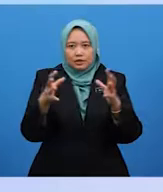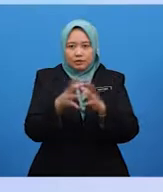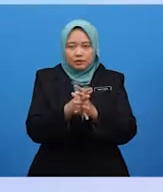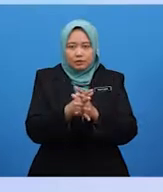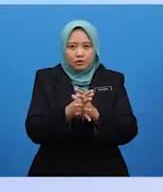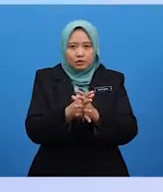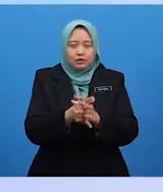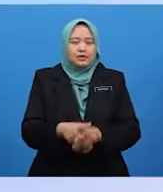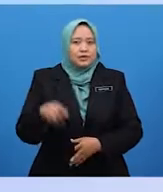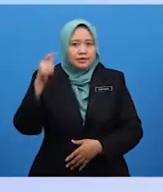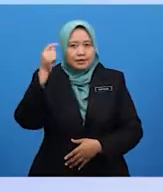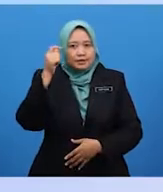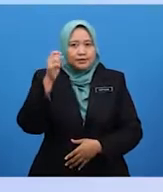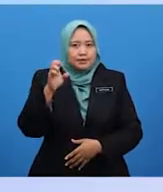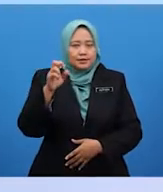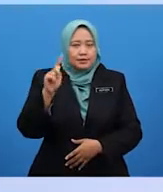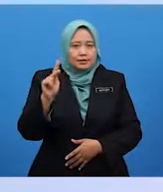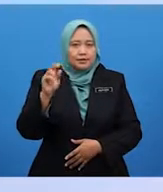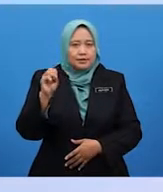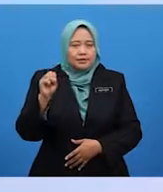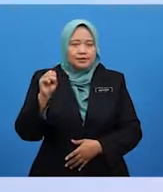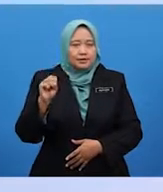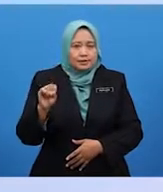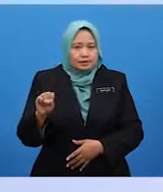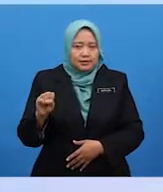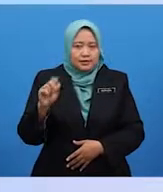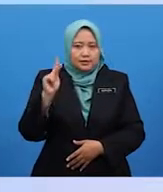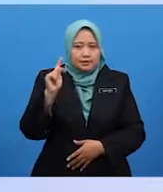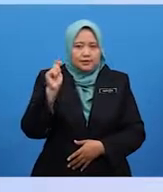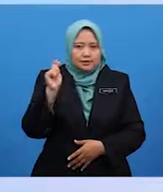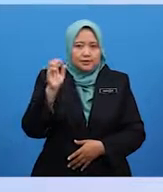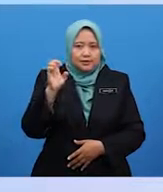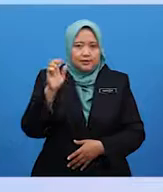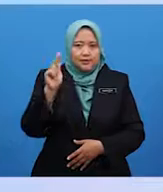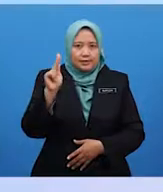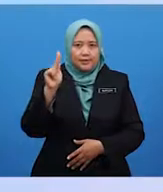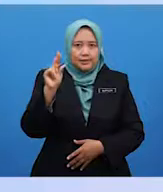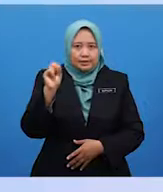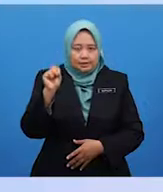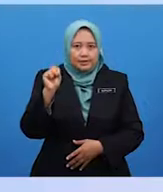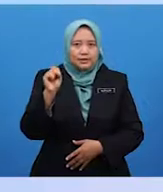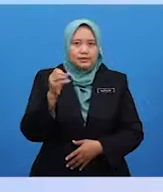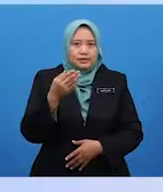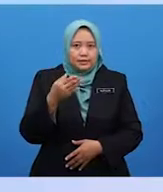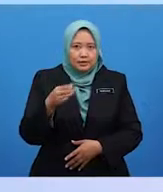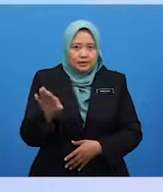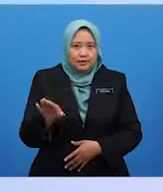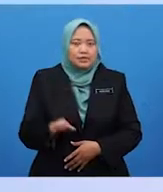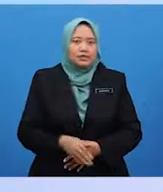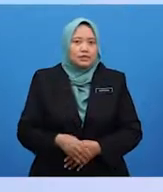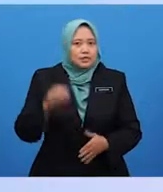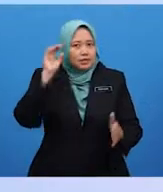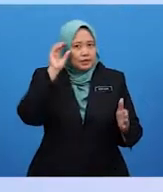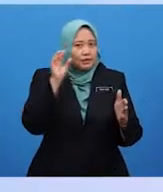logo, grafik, risalah, poster, kulit buku dan bulletin serta macam-macam lagi